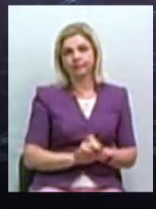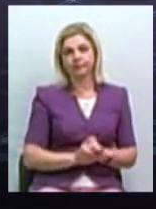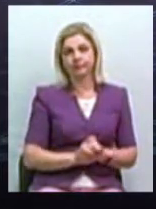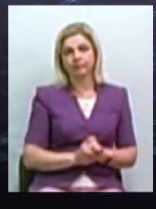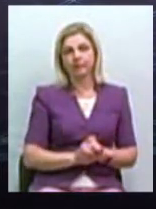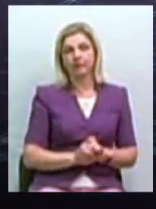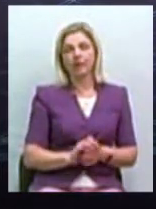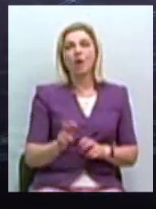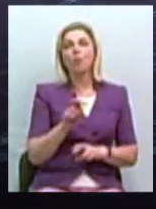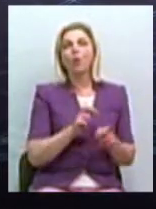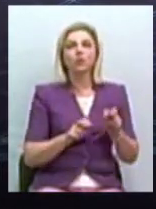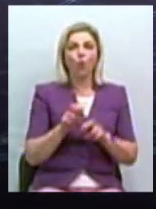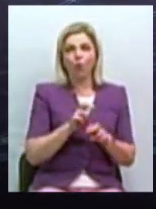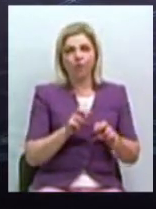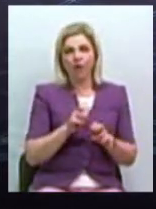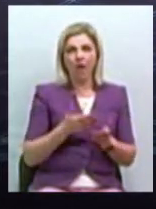пошукову